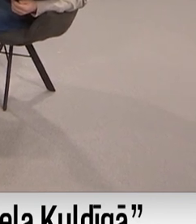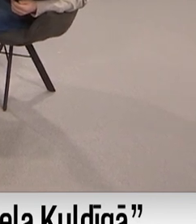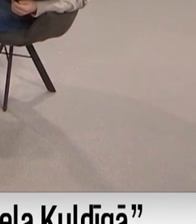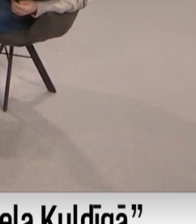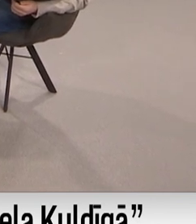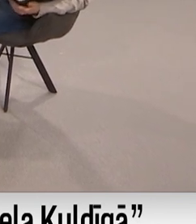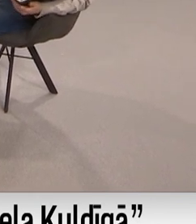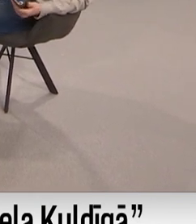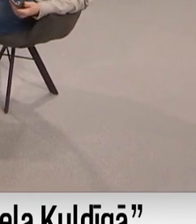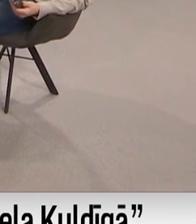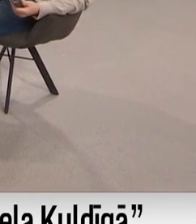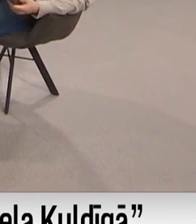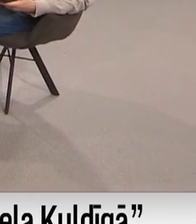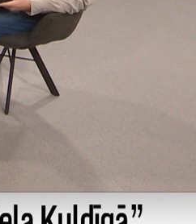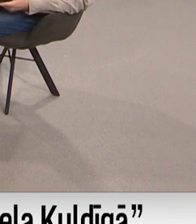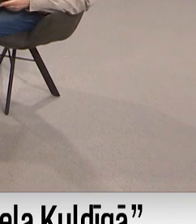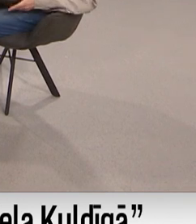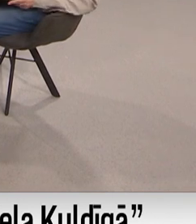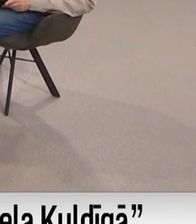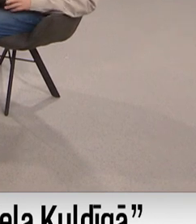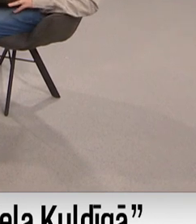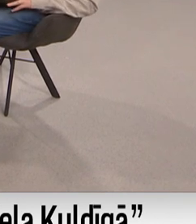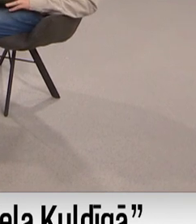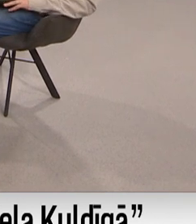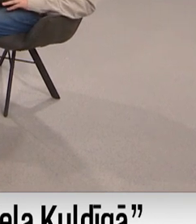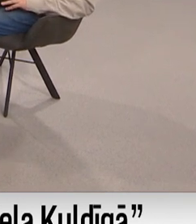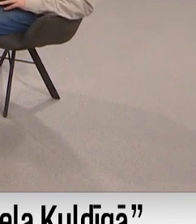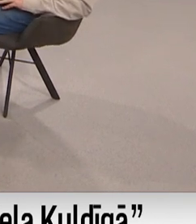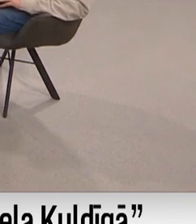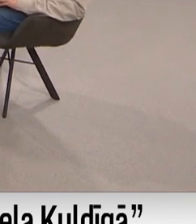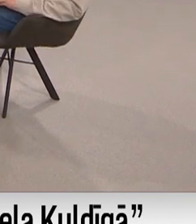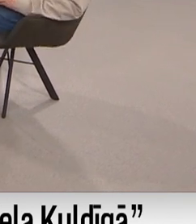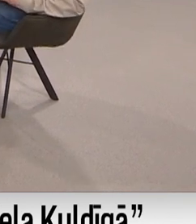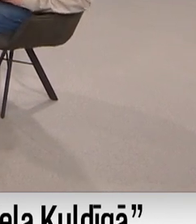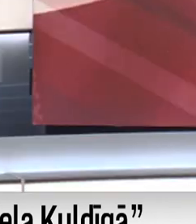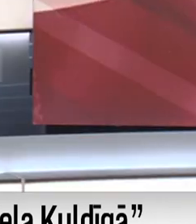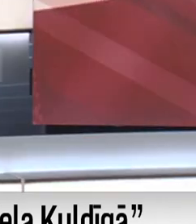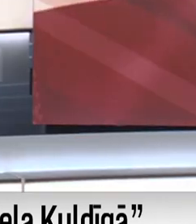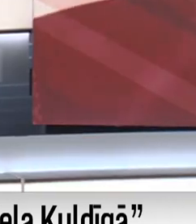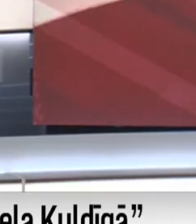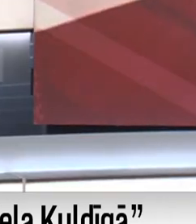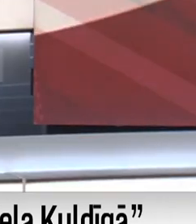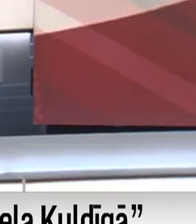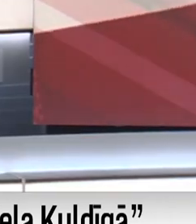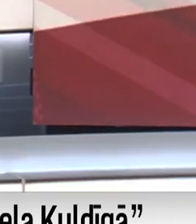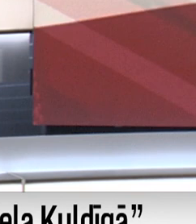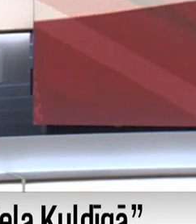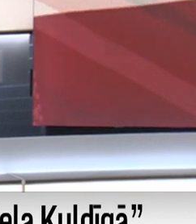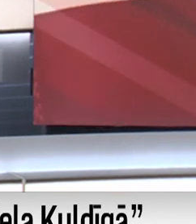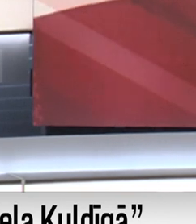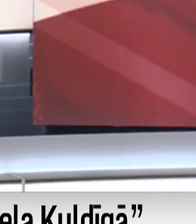projekts, satikšanās un faktiski transformācija, zināms, dziesmu transformācija? Nu, tur visi dieļas autori ir